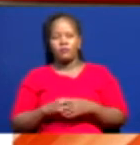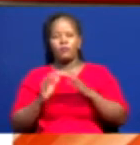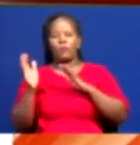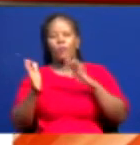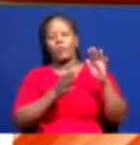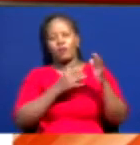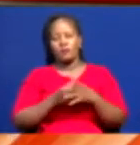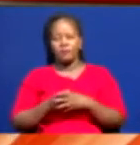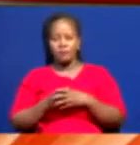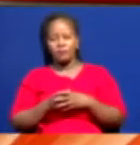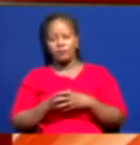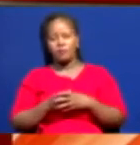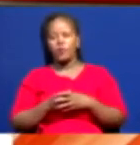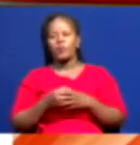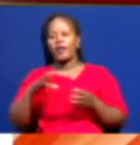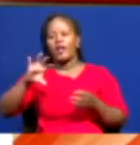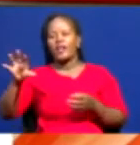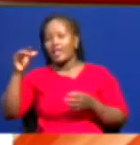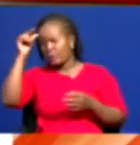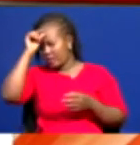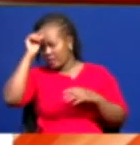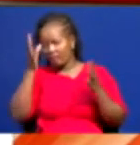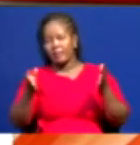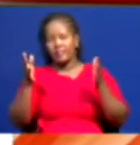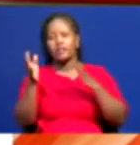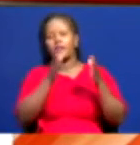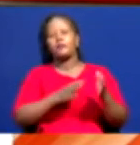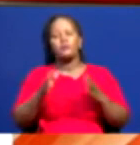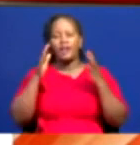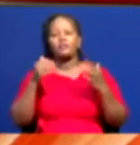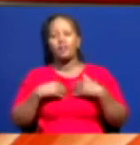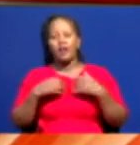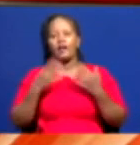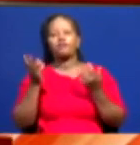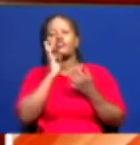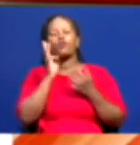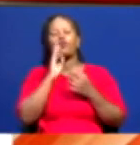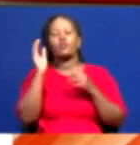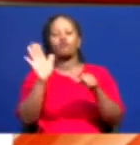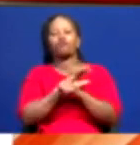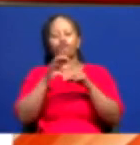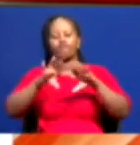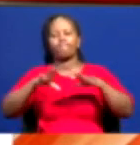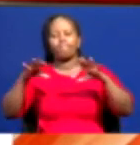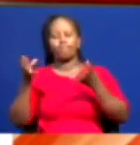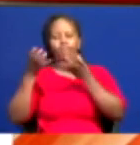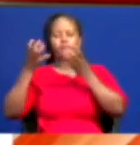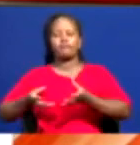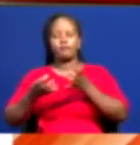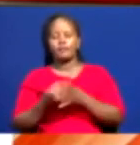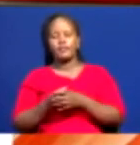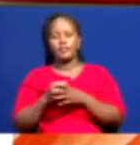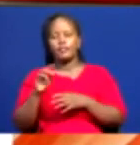Kwingineko ni kwamba serikali za kaunti zinaweka mikakati ya kudhibiti mafuriko wakati wa mvua inayotarajiwa ya El Nino. Katika